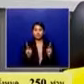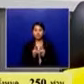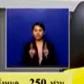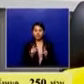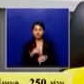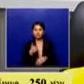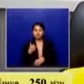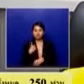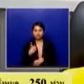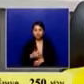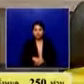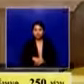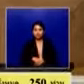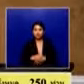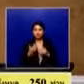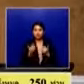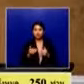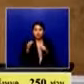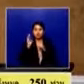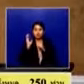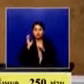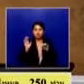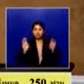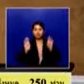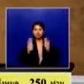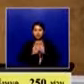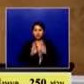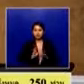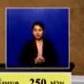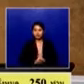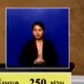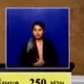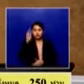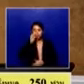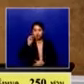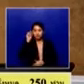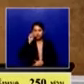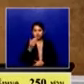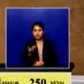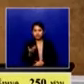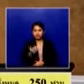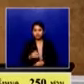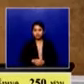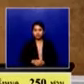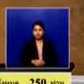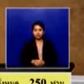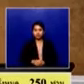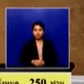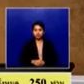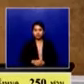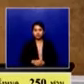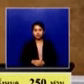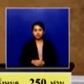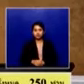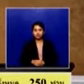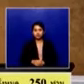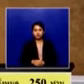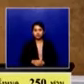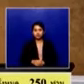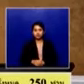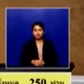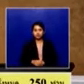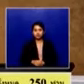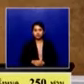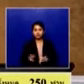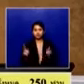ครับผมขอปิดอภิปรายนะครับคือท่านมนตรีครับท่านน่าจะรายงานของคณะ